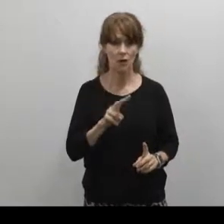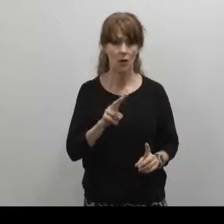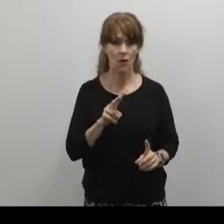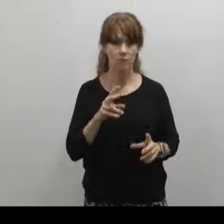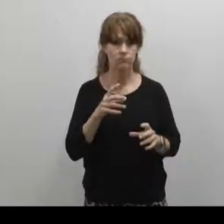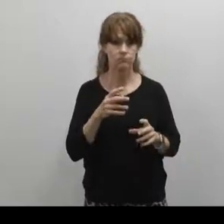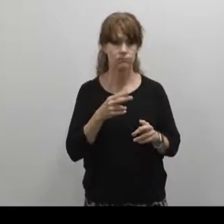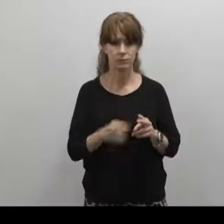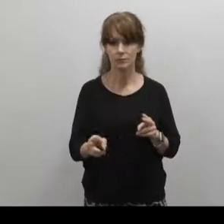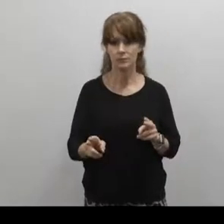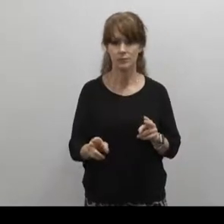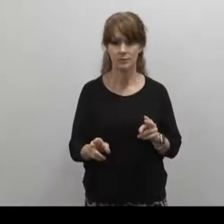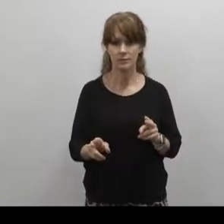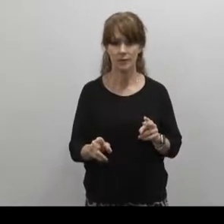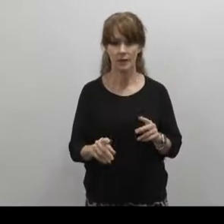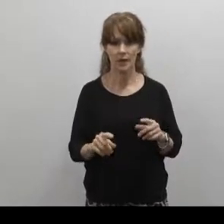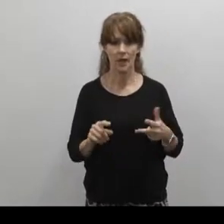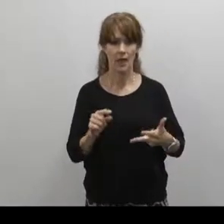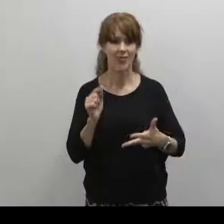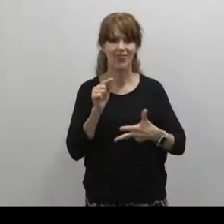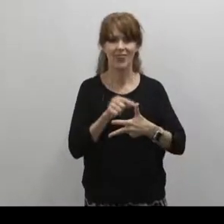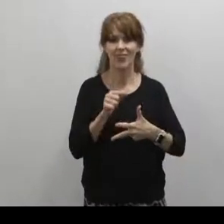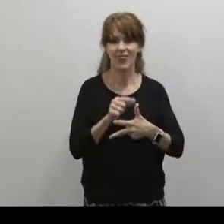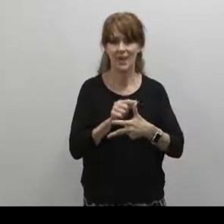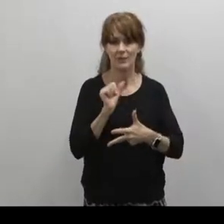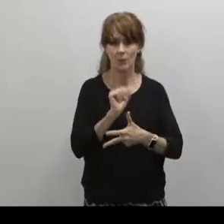đối dân bàn khơi nhá ấy